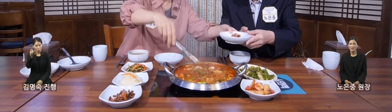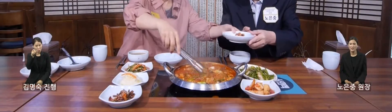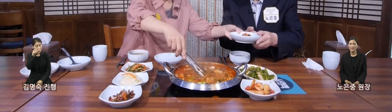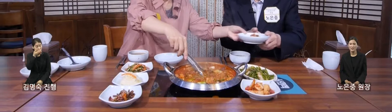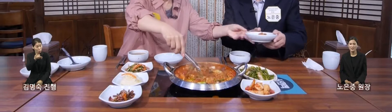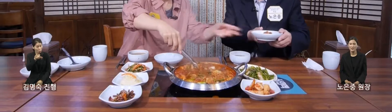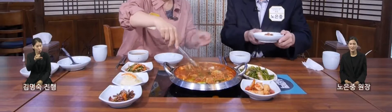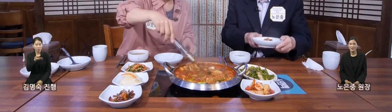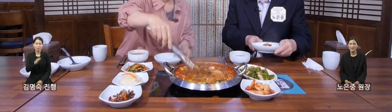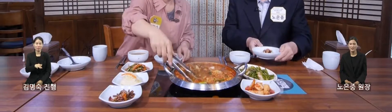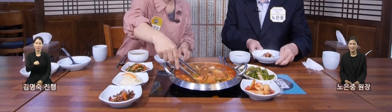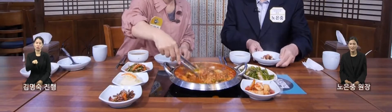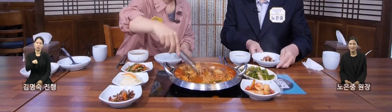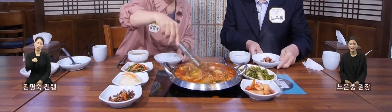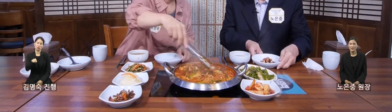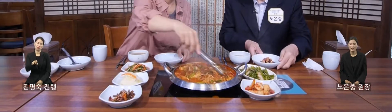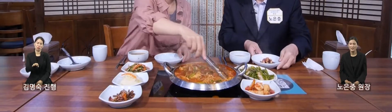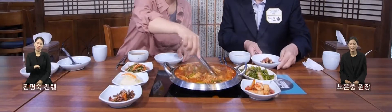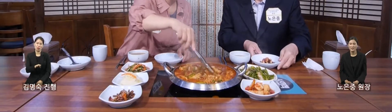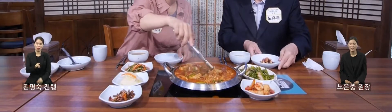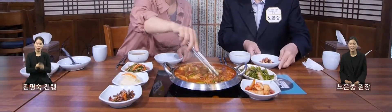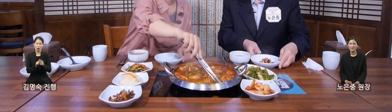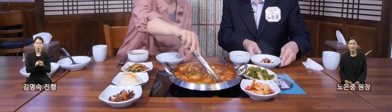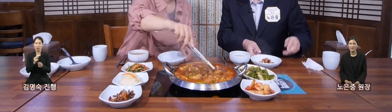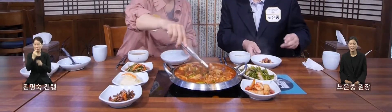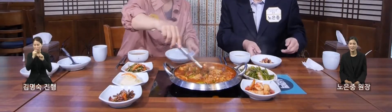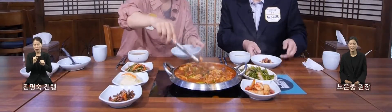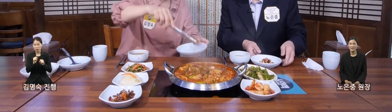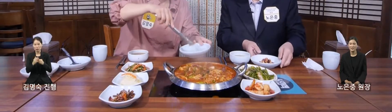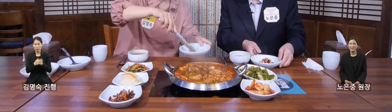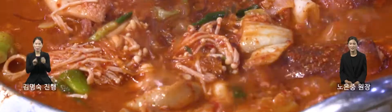모르겠는데요. 얘들이 막 밖으로 도망가려고 그래서.